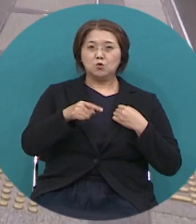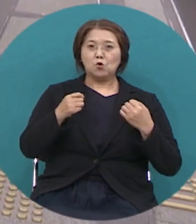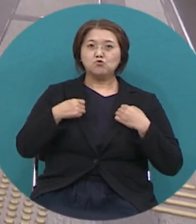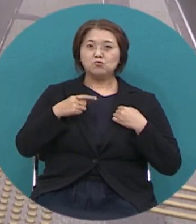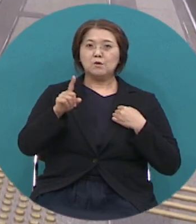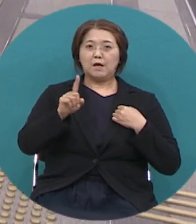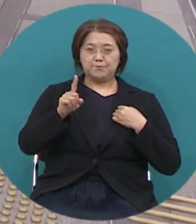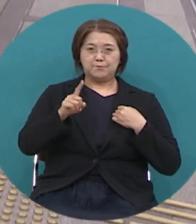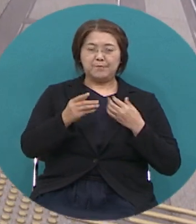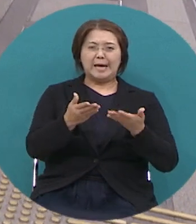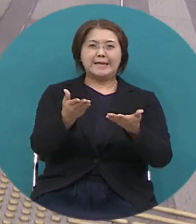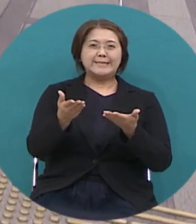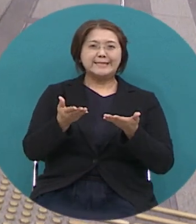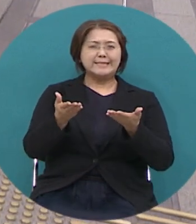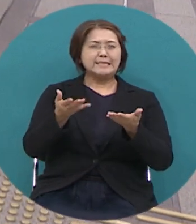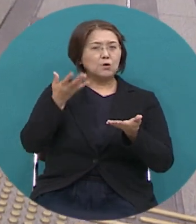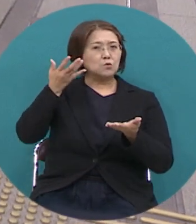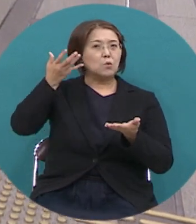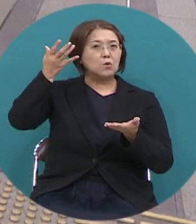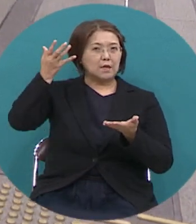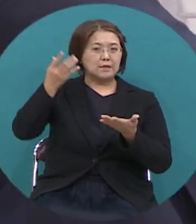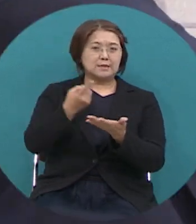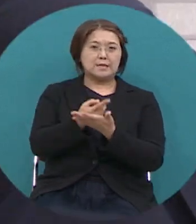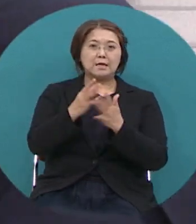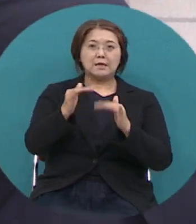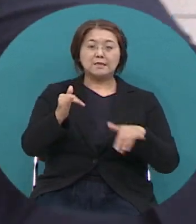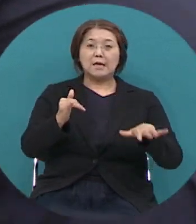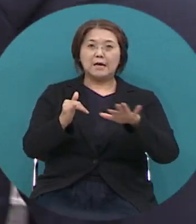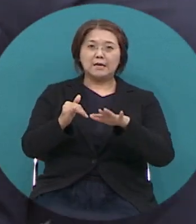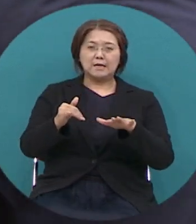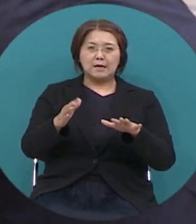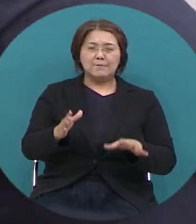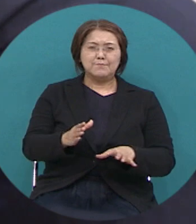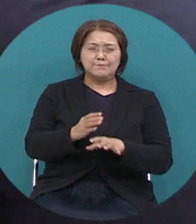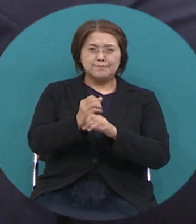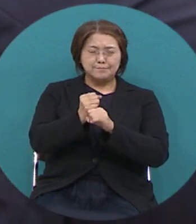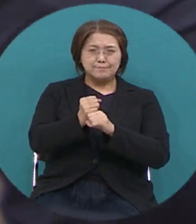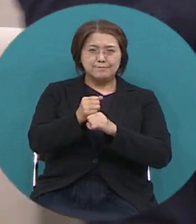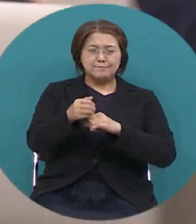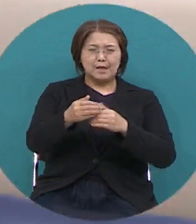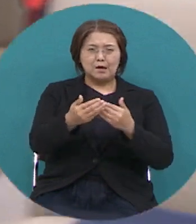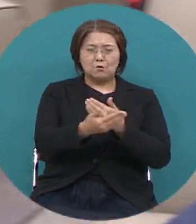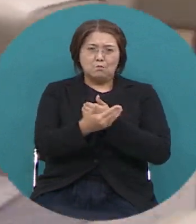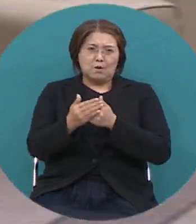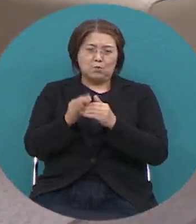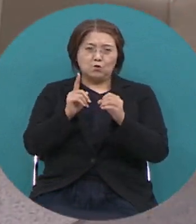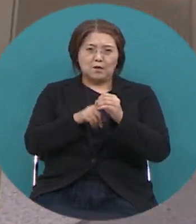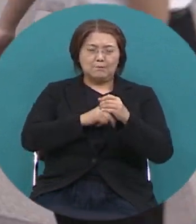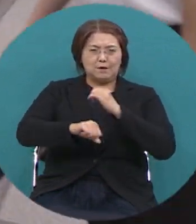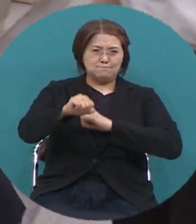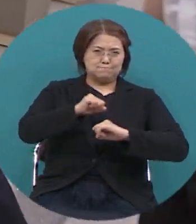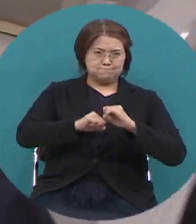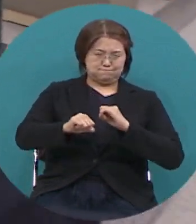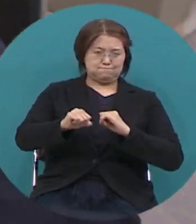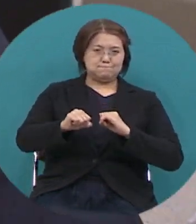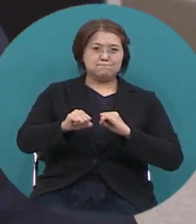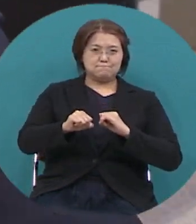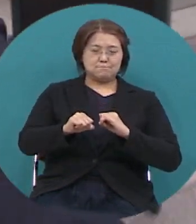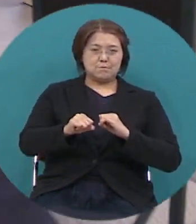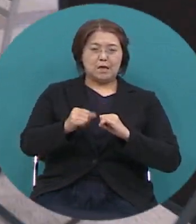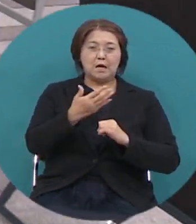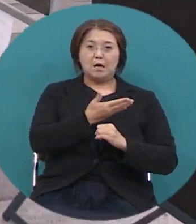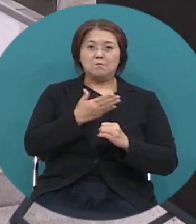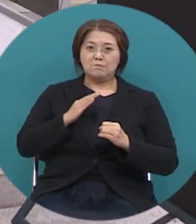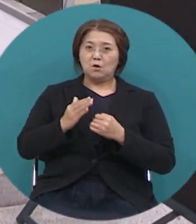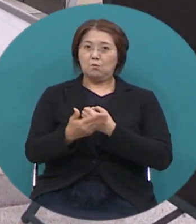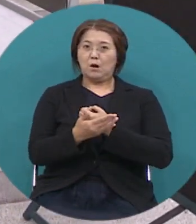は、地震を想定して参加者が一斉に身を守るための動作をする訓練です。身を守